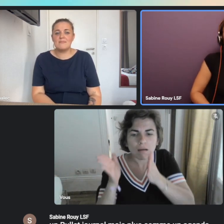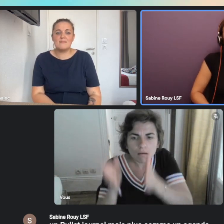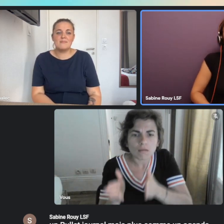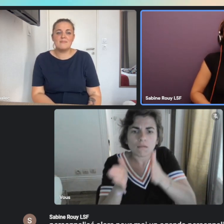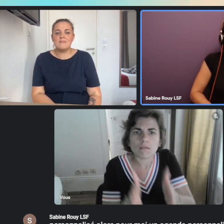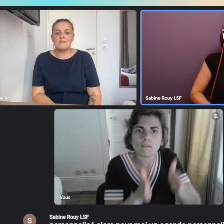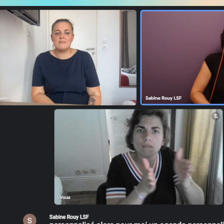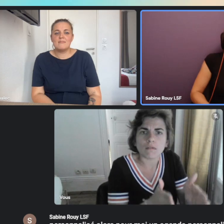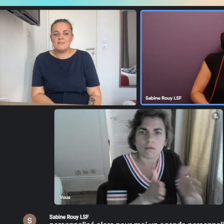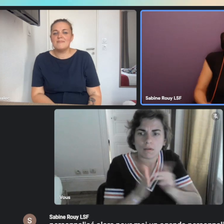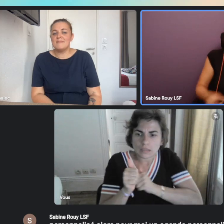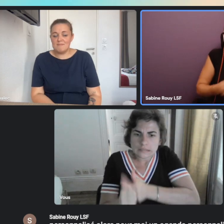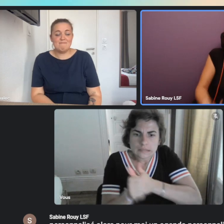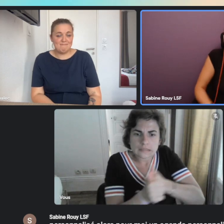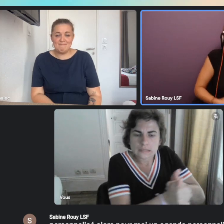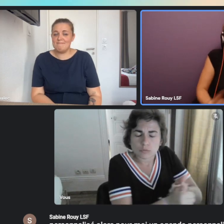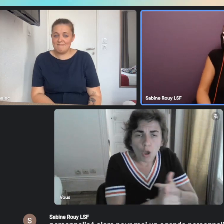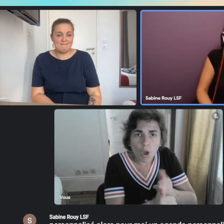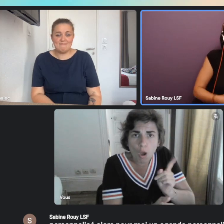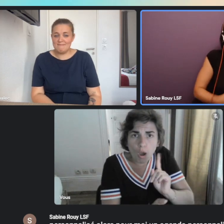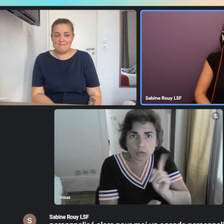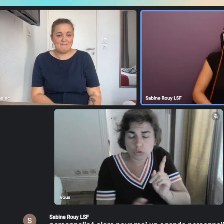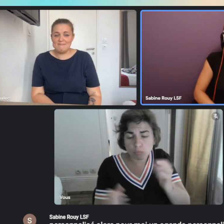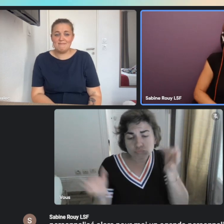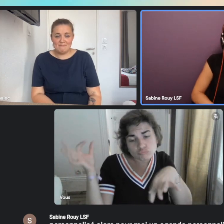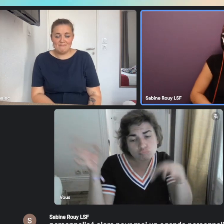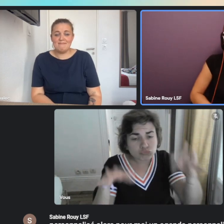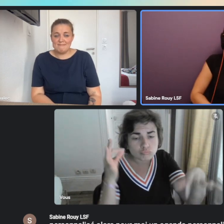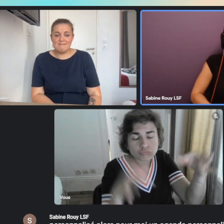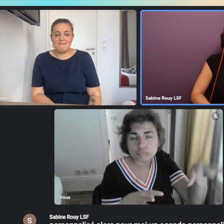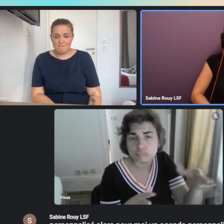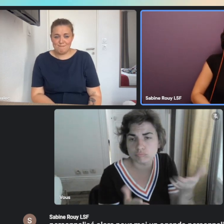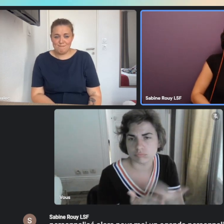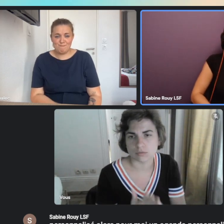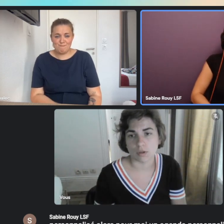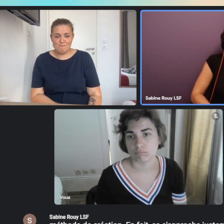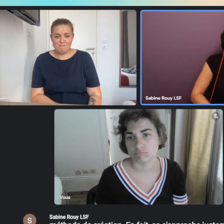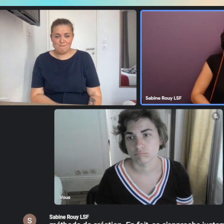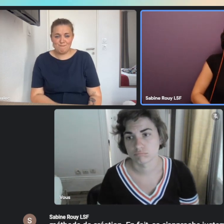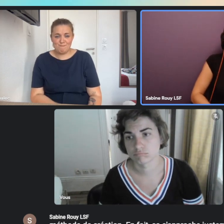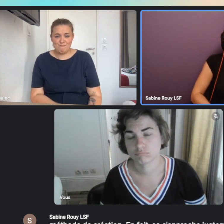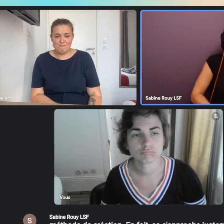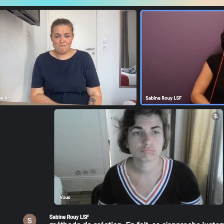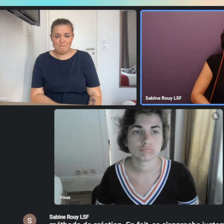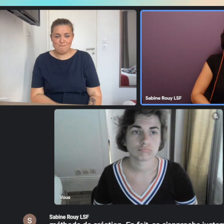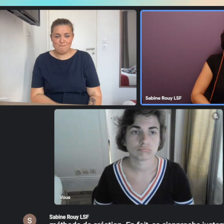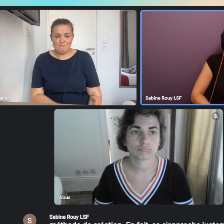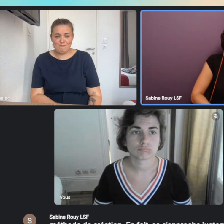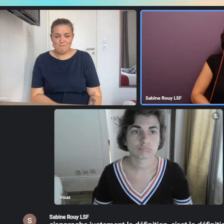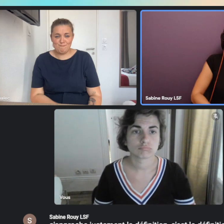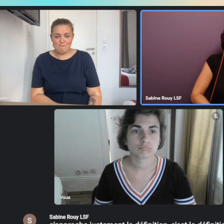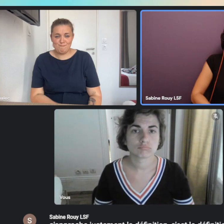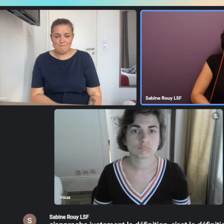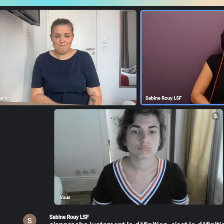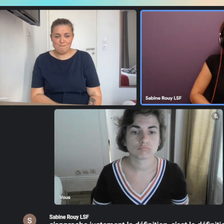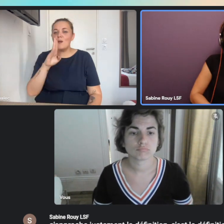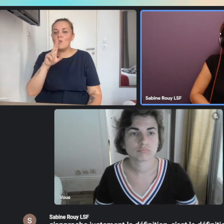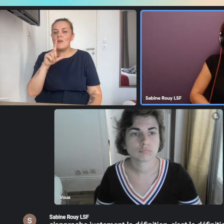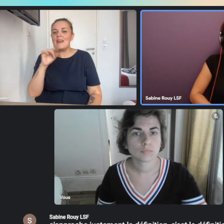pas de cadre, de cases à suivre absolument, justement, c'est le but d'être créatif. Oui, oui, tout à fait, exactement, tout à